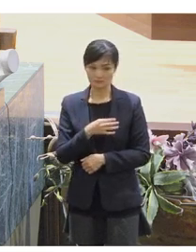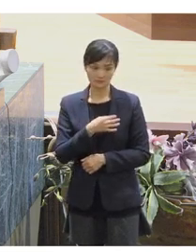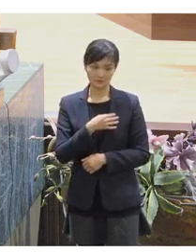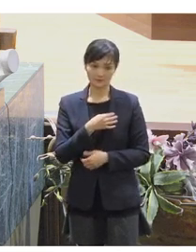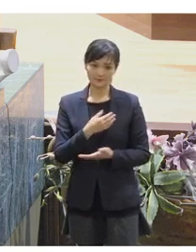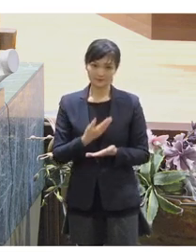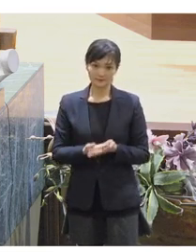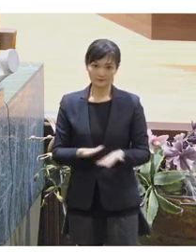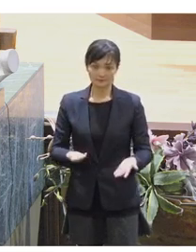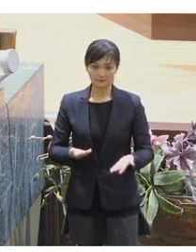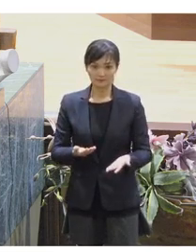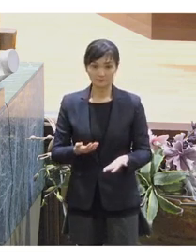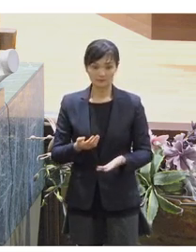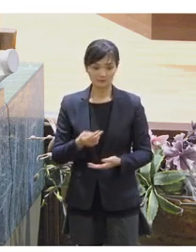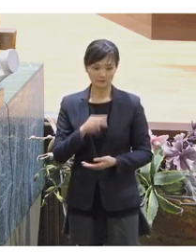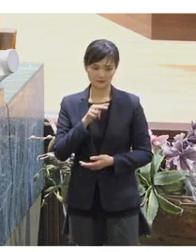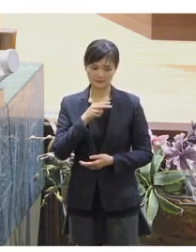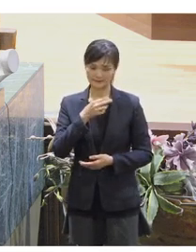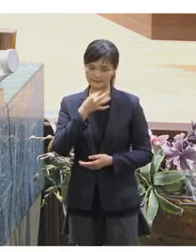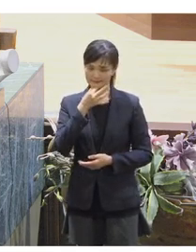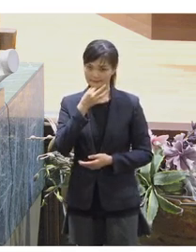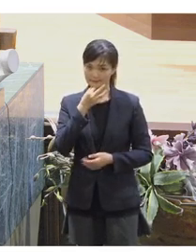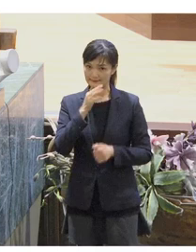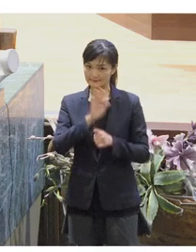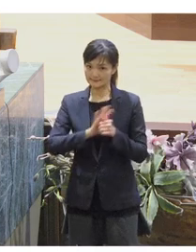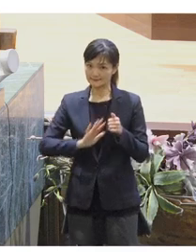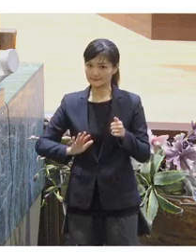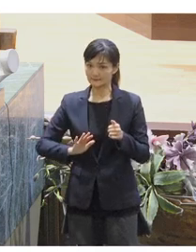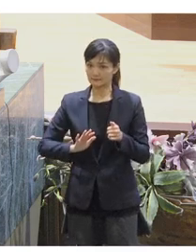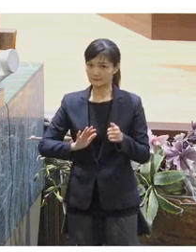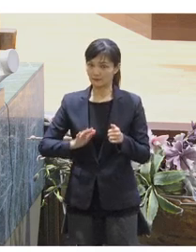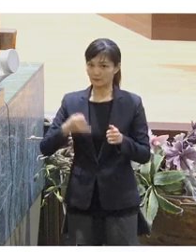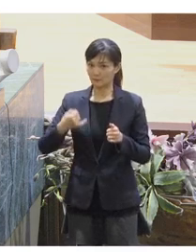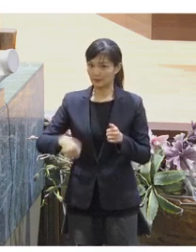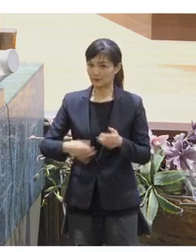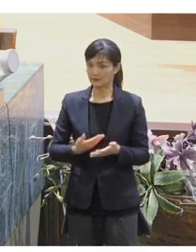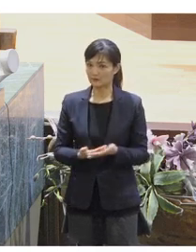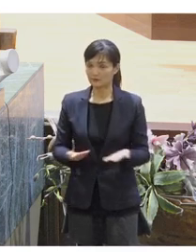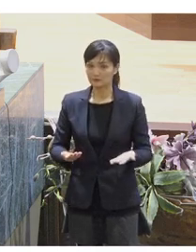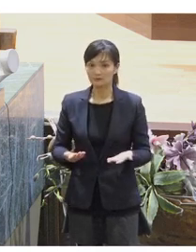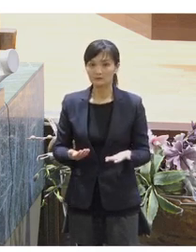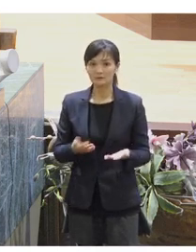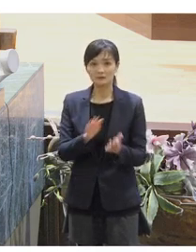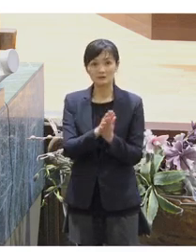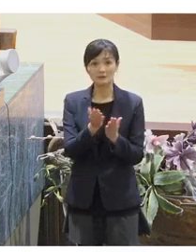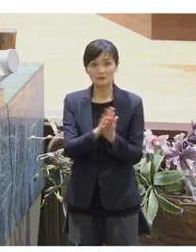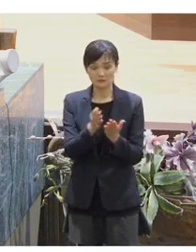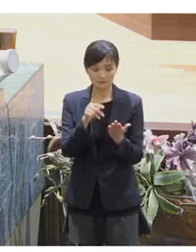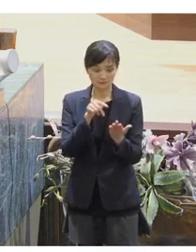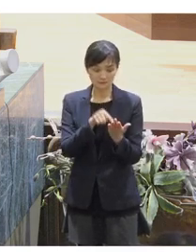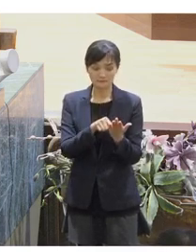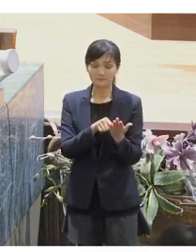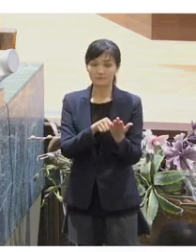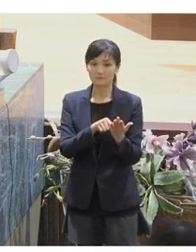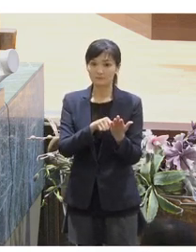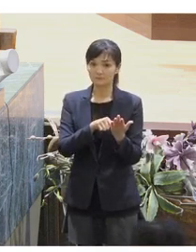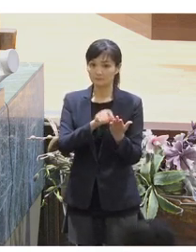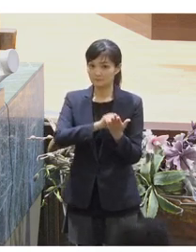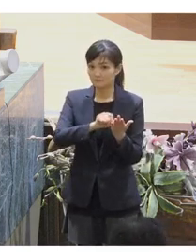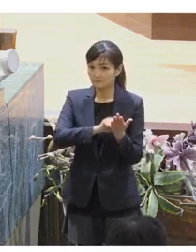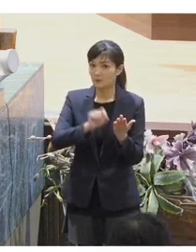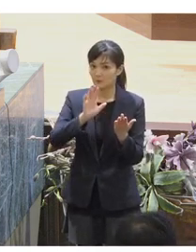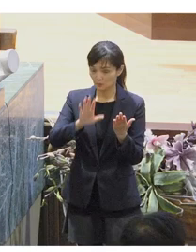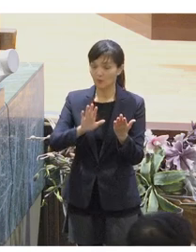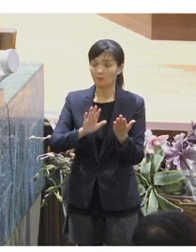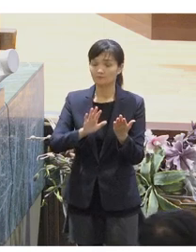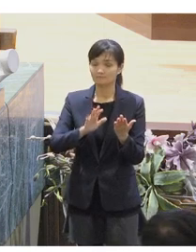难，因为他们觉得没有风险，所以在一些手册里面，他们也都会说，或者宣传资料里面也都会说没有风